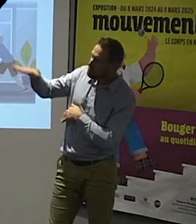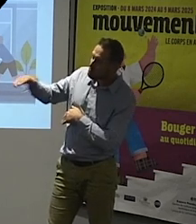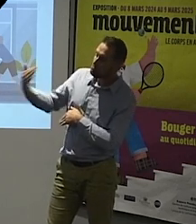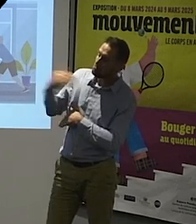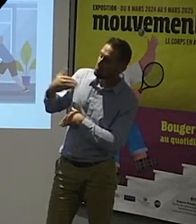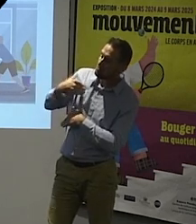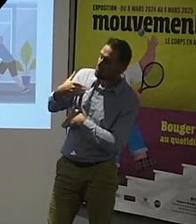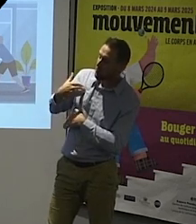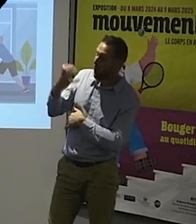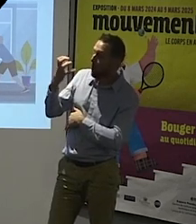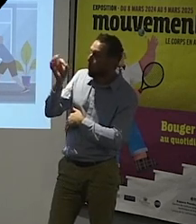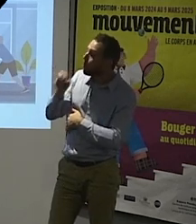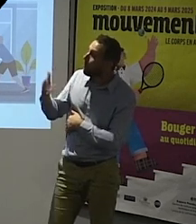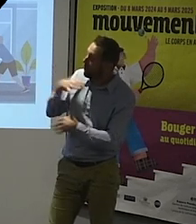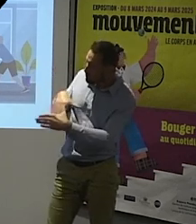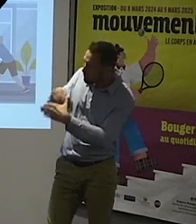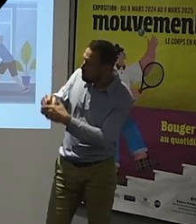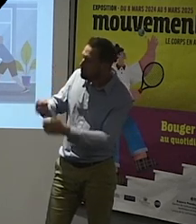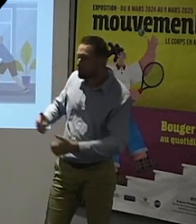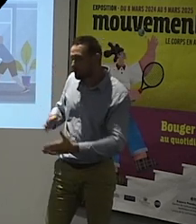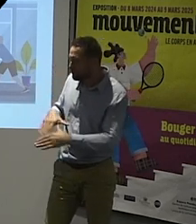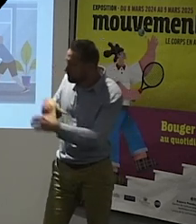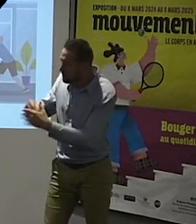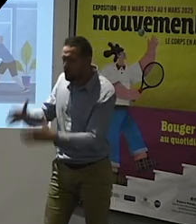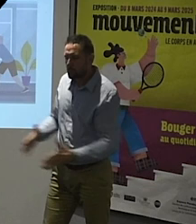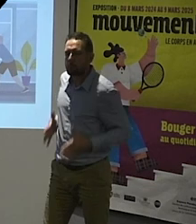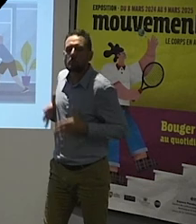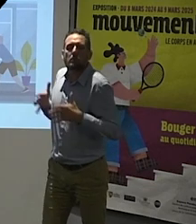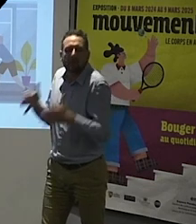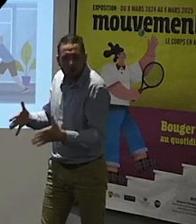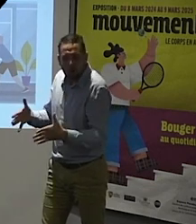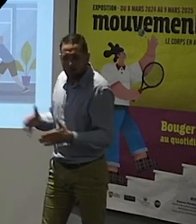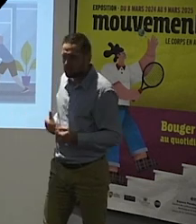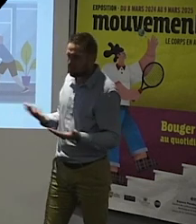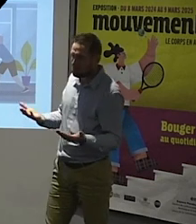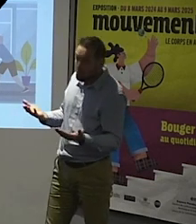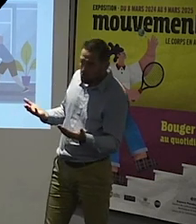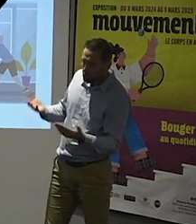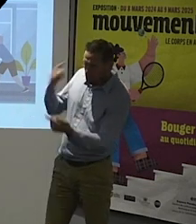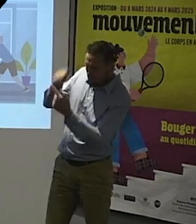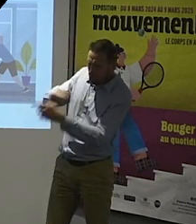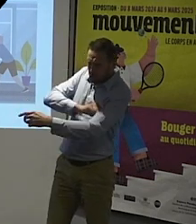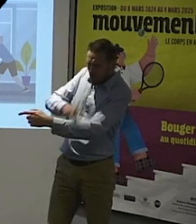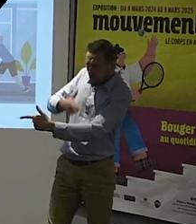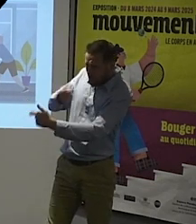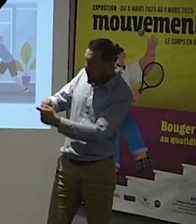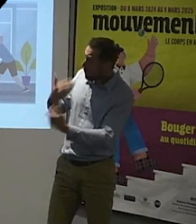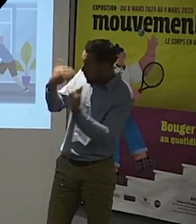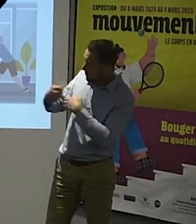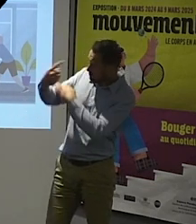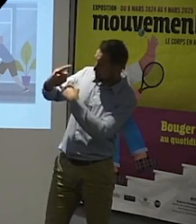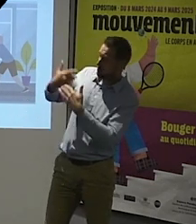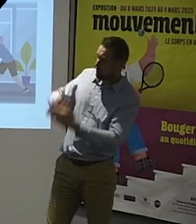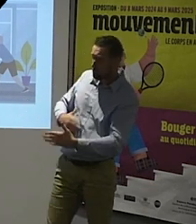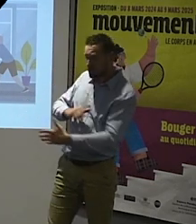participer, être bénévole. Alors bénévole dans le monde du sport adapté, oui, pourquoi pas. Moi, je me suis lancée, j'ai